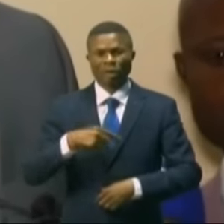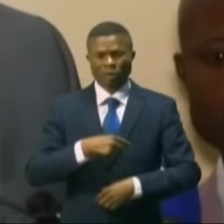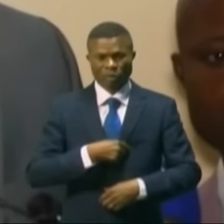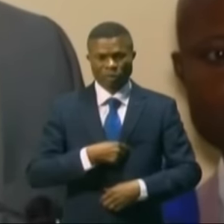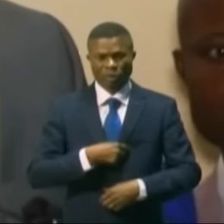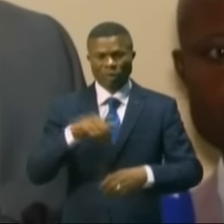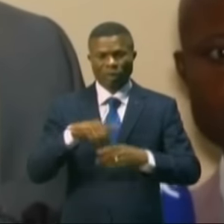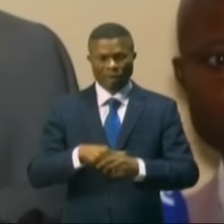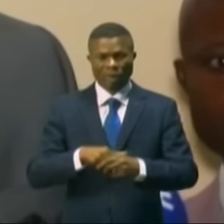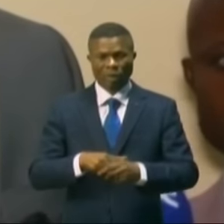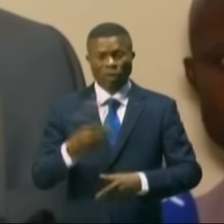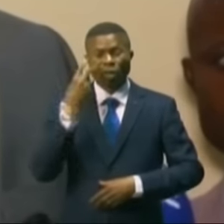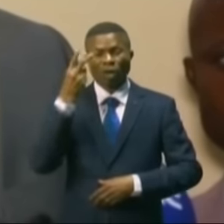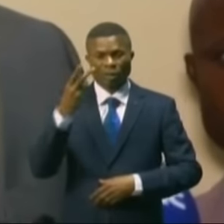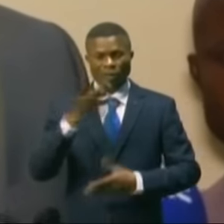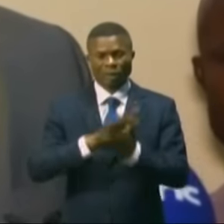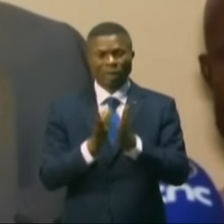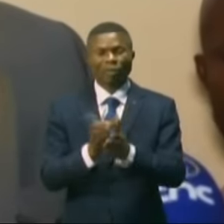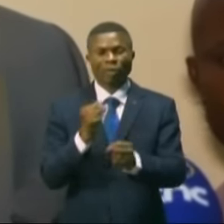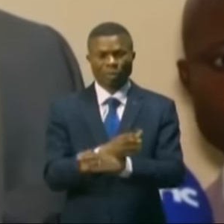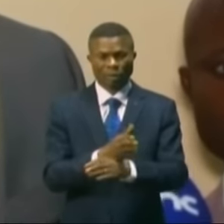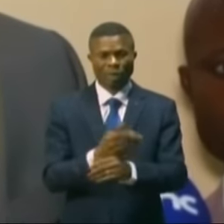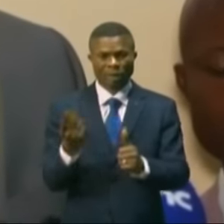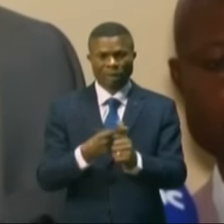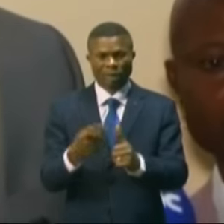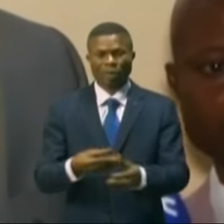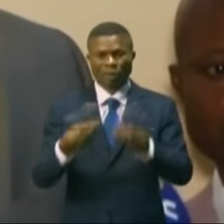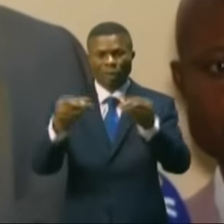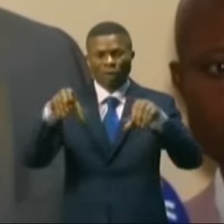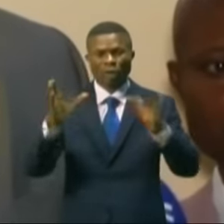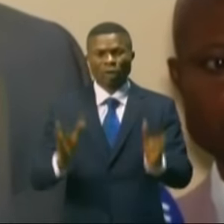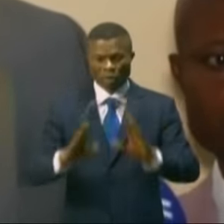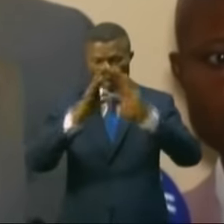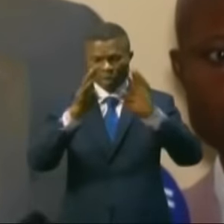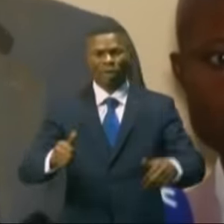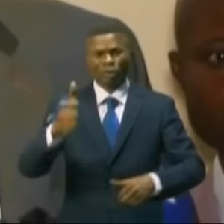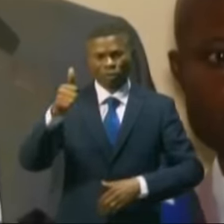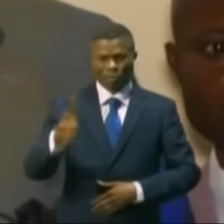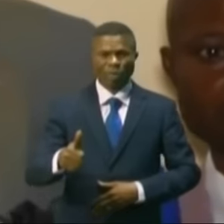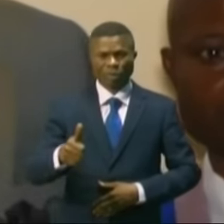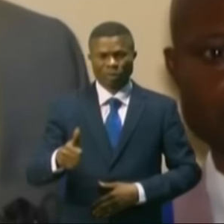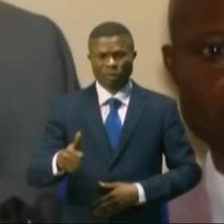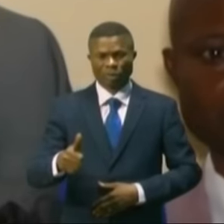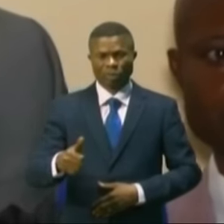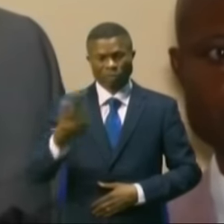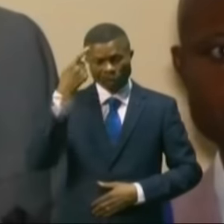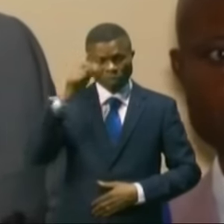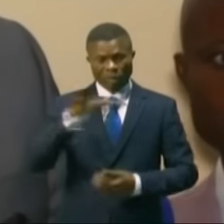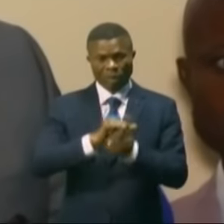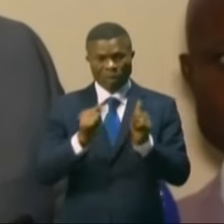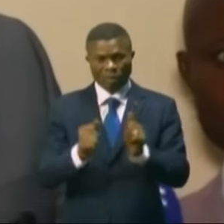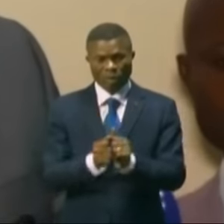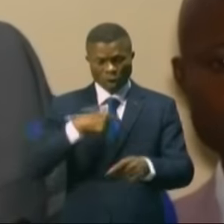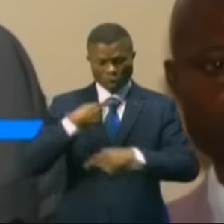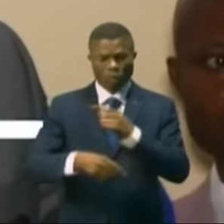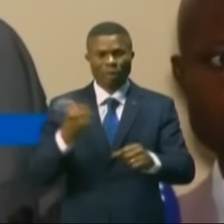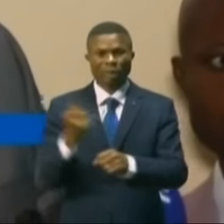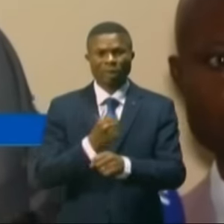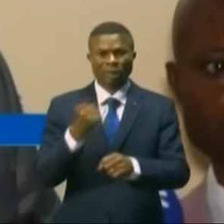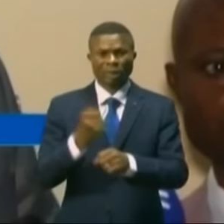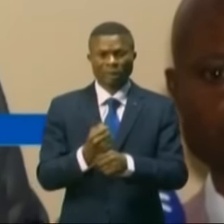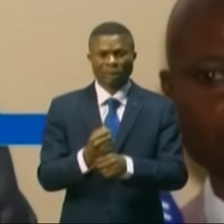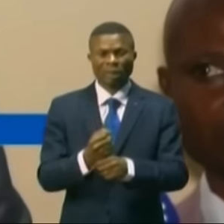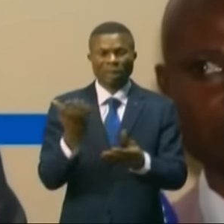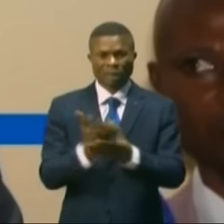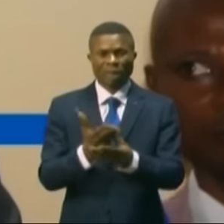la matérialisation de sa vision qui consiste à doter le Congolais de logements décents. Alors pour ce qui est du démarrage des travaux, le dossier